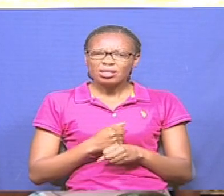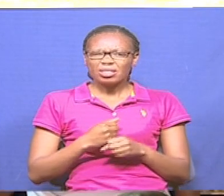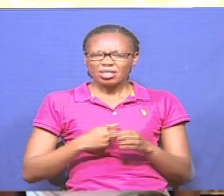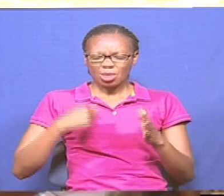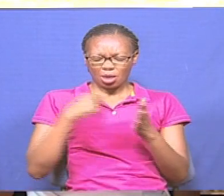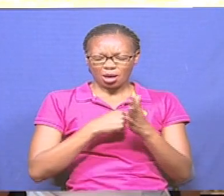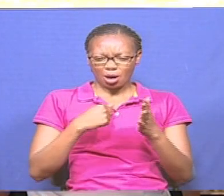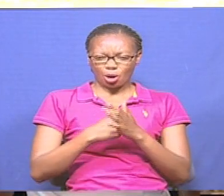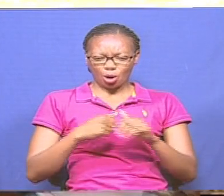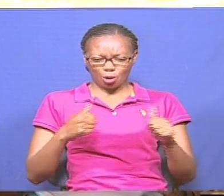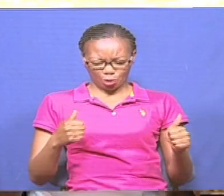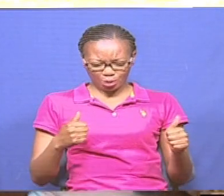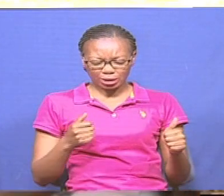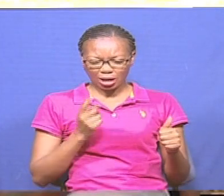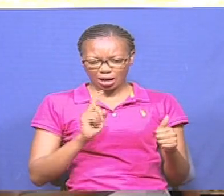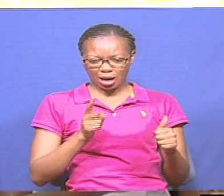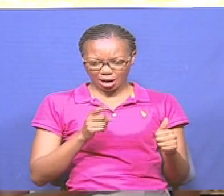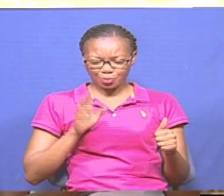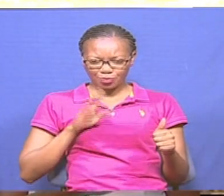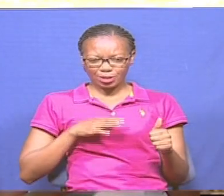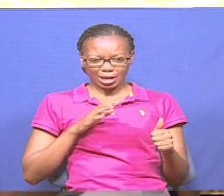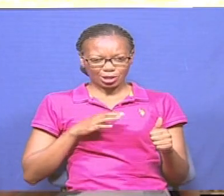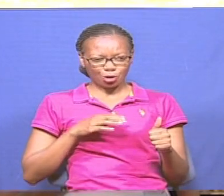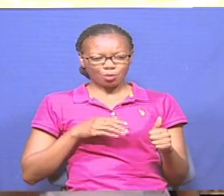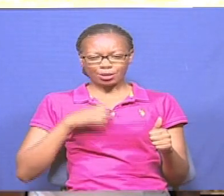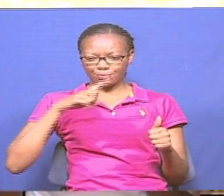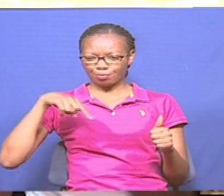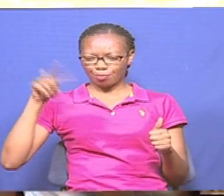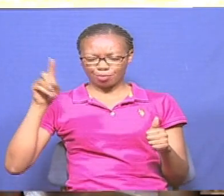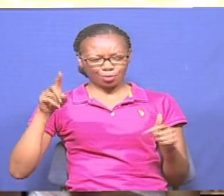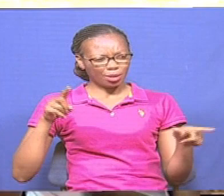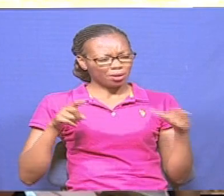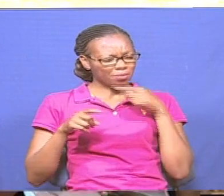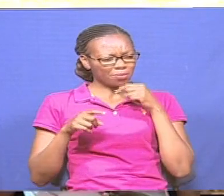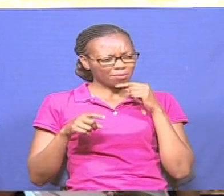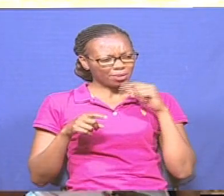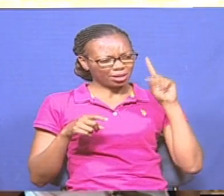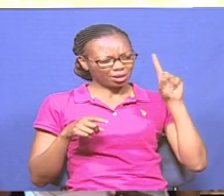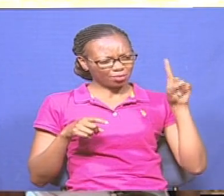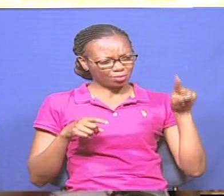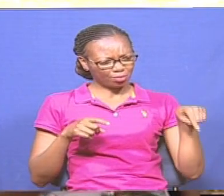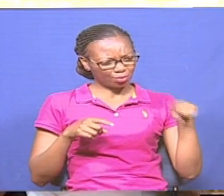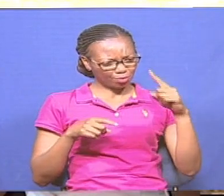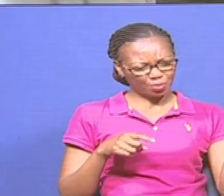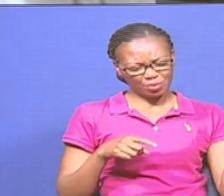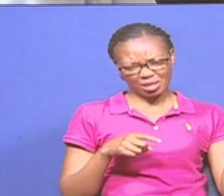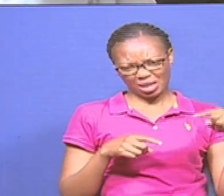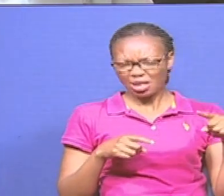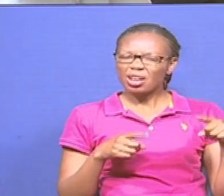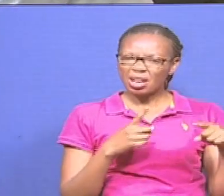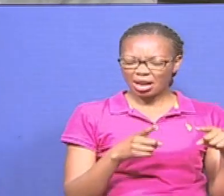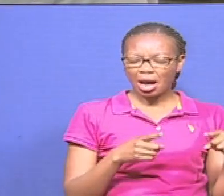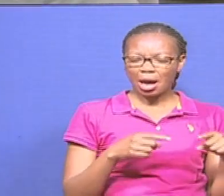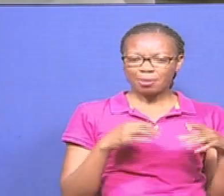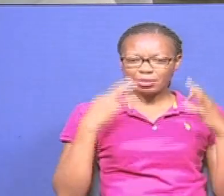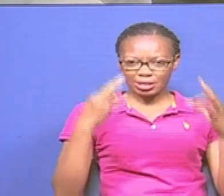to deal na wamama, we deal with the men later when we find out why they were not embracing the technologies. Ili